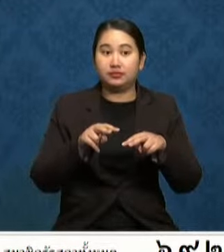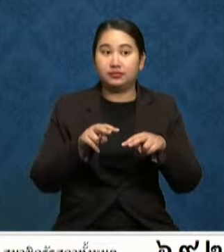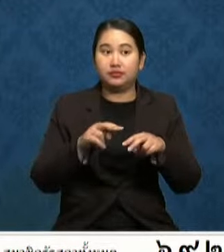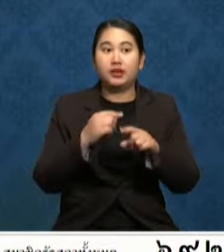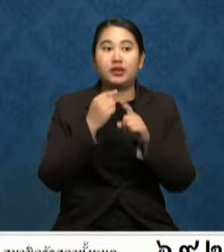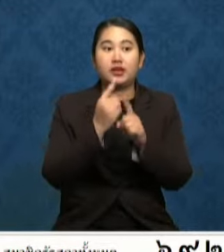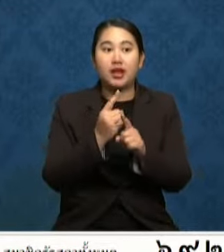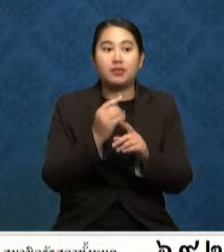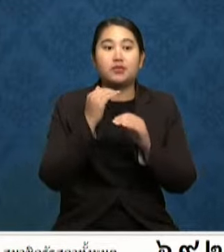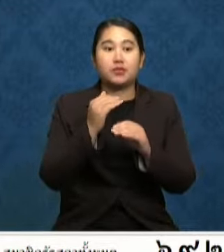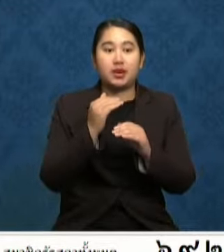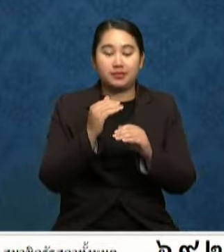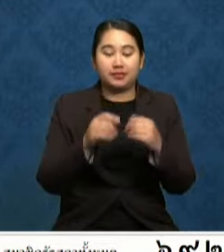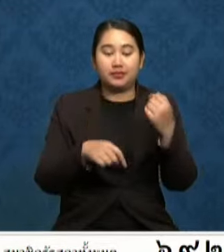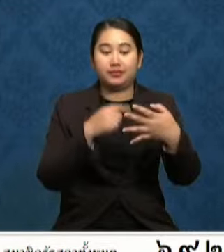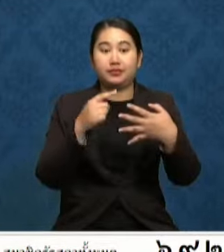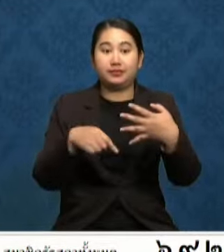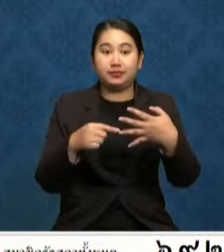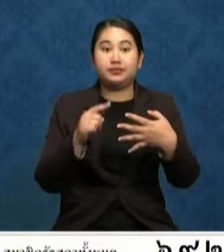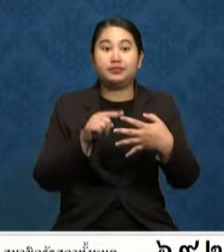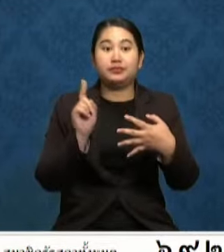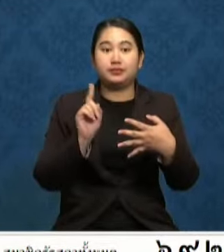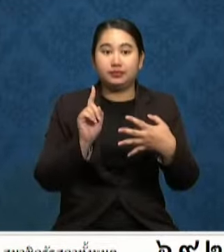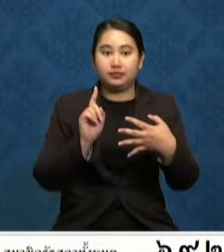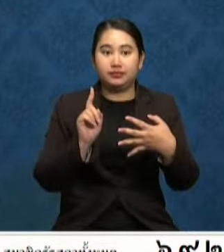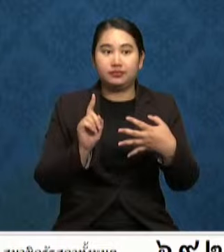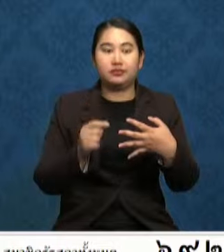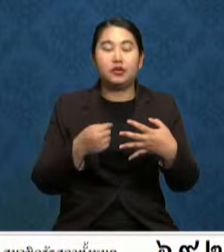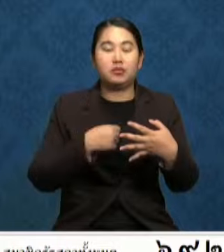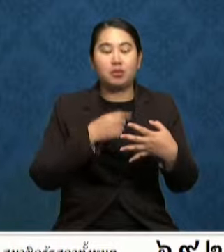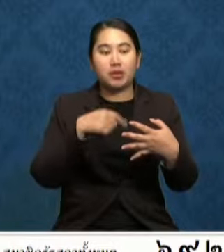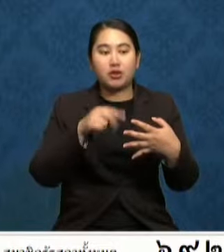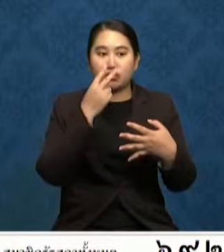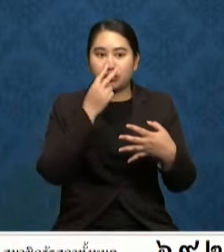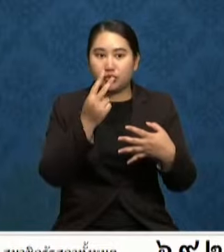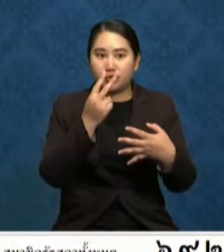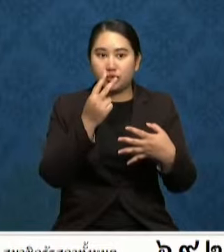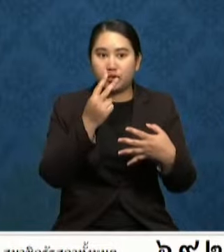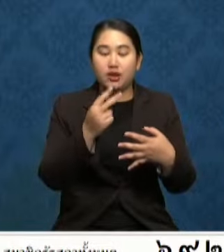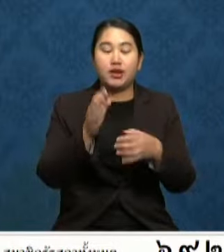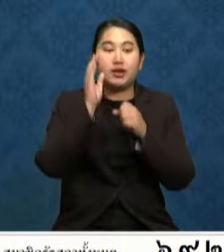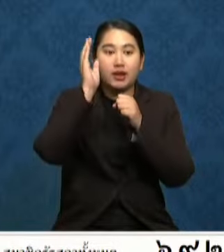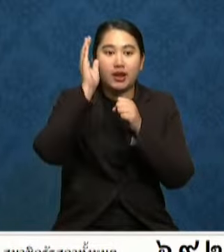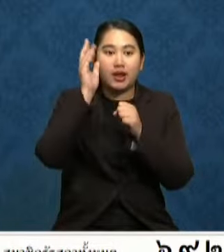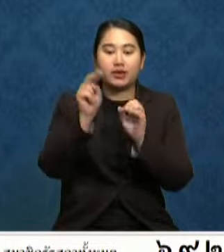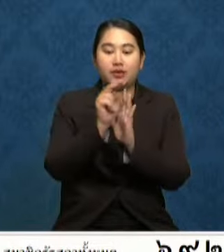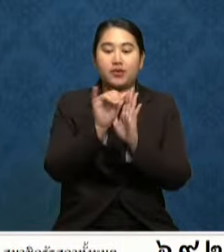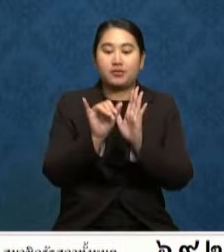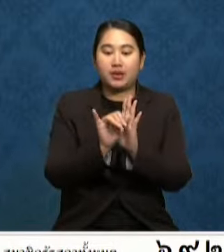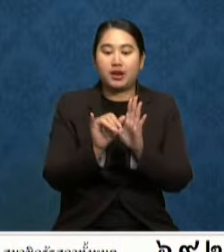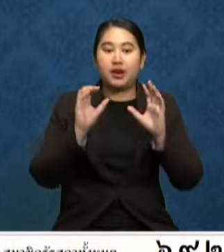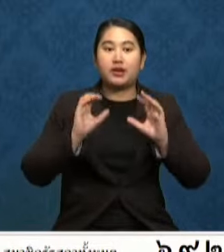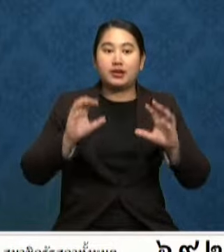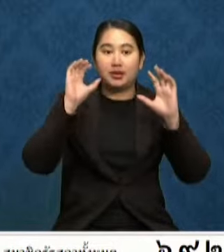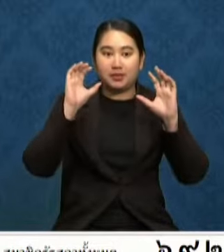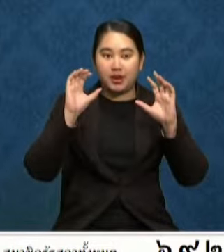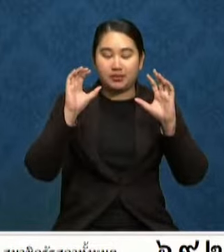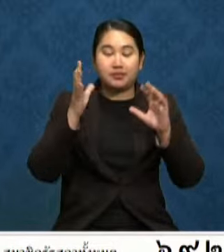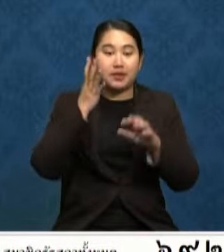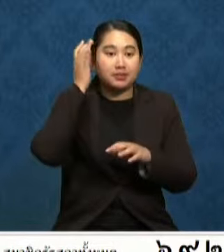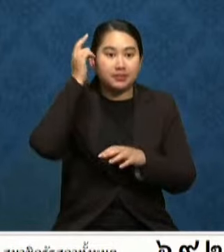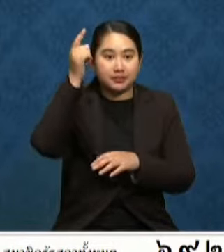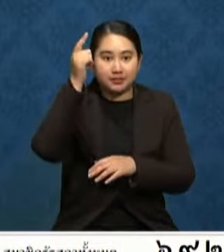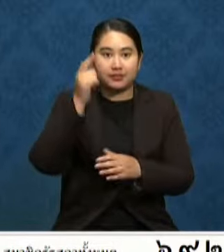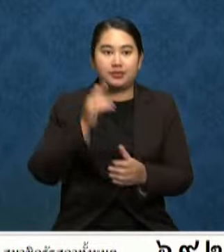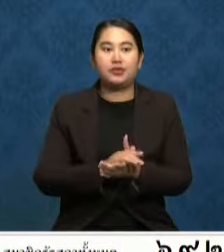ตามกรบที่ผมพมาสี่กรอบกรอบแรกเลยผมไปดูว่าการแแหงนหบายของรฐบาแรธ ทองทางเนี่